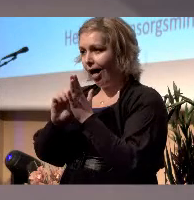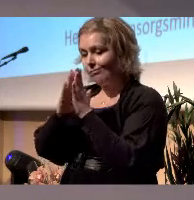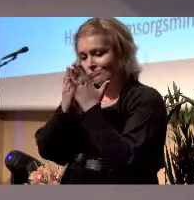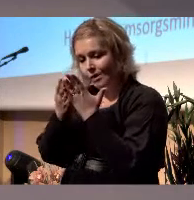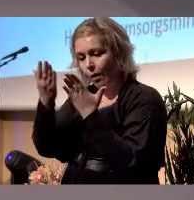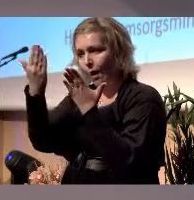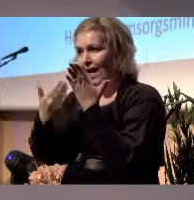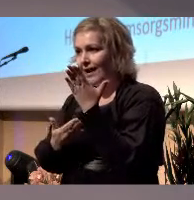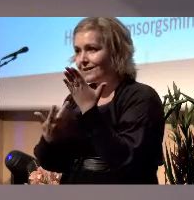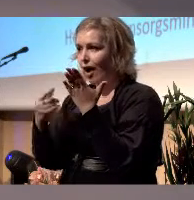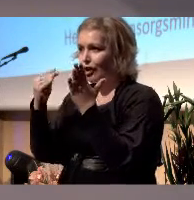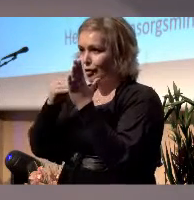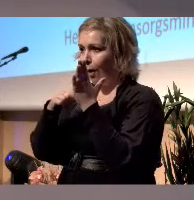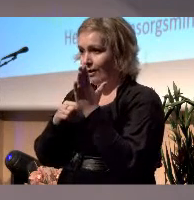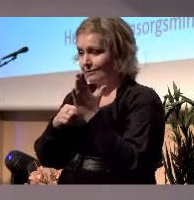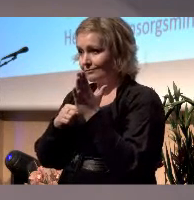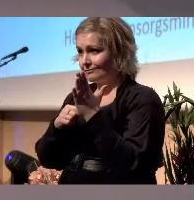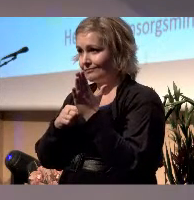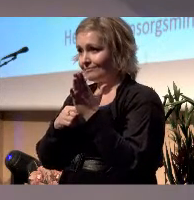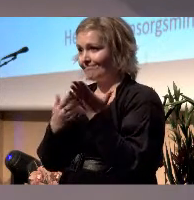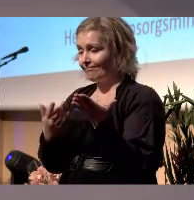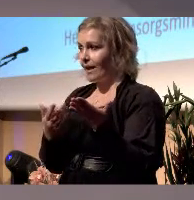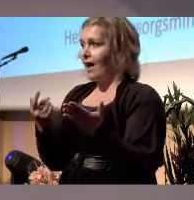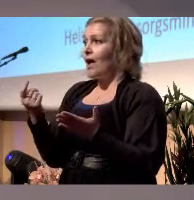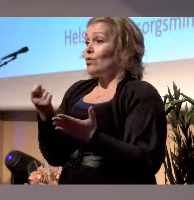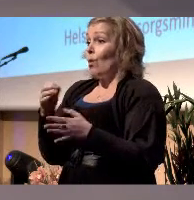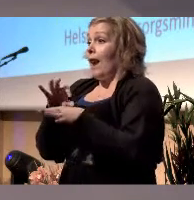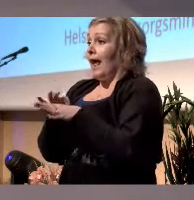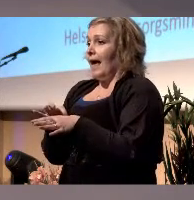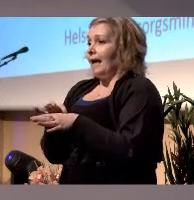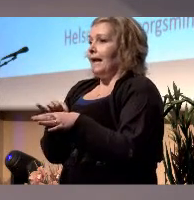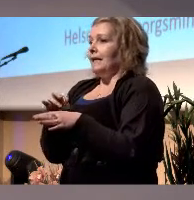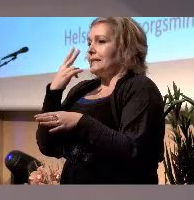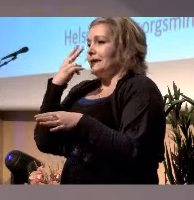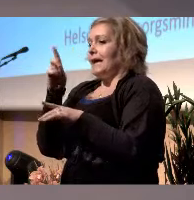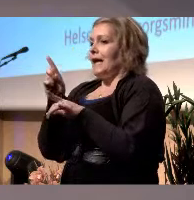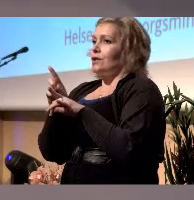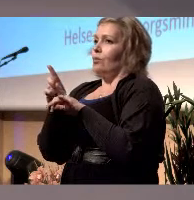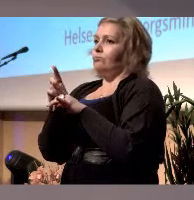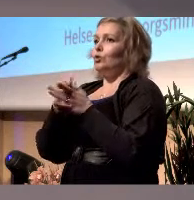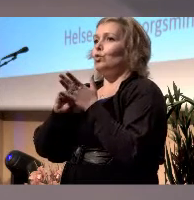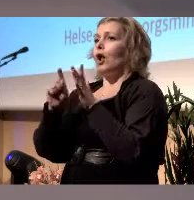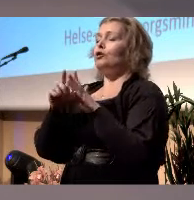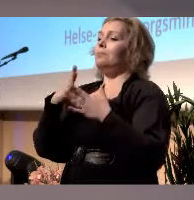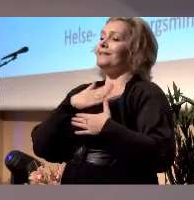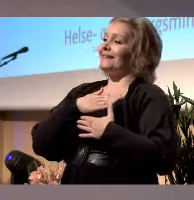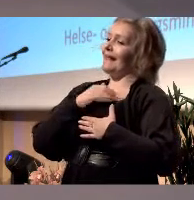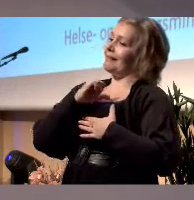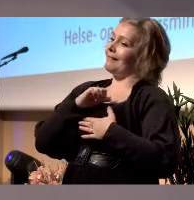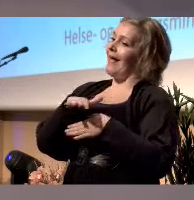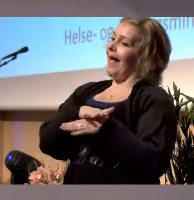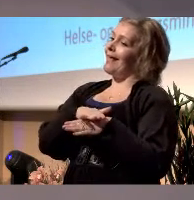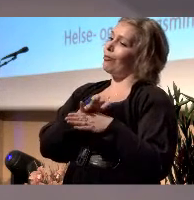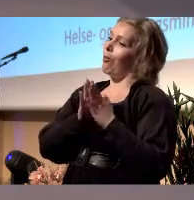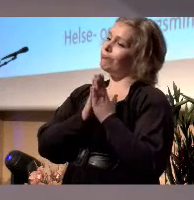og lese hva som står der. Noen leger betrakter fortsatt journalen som sin